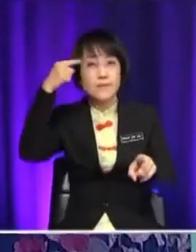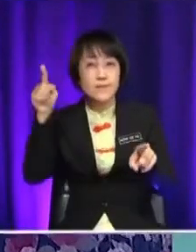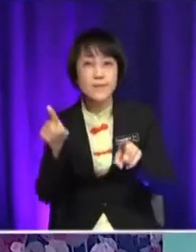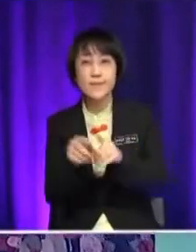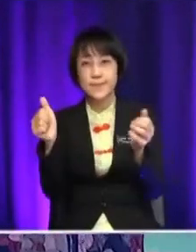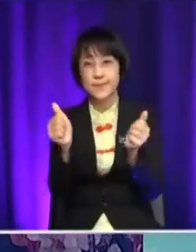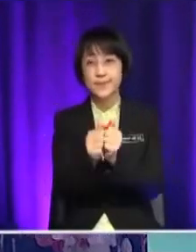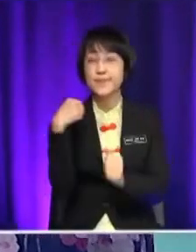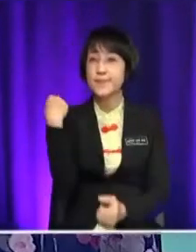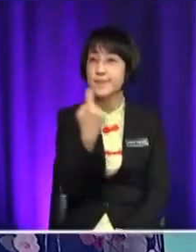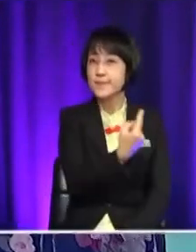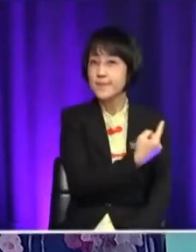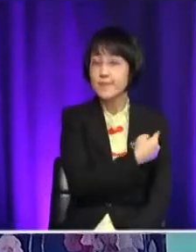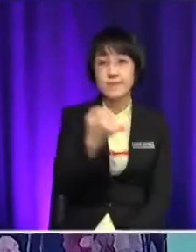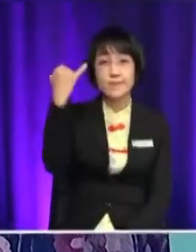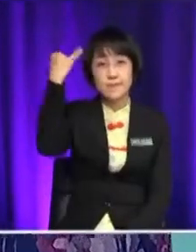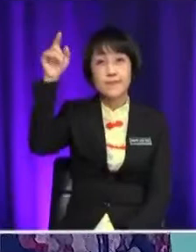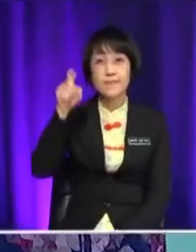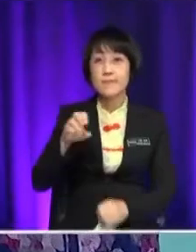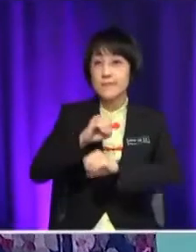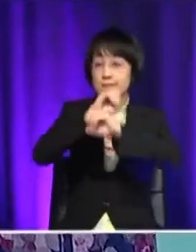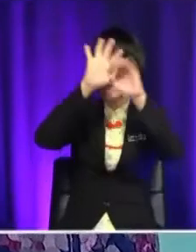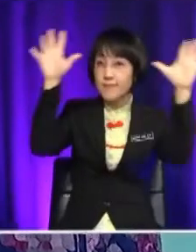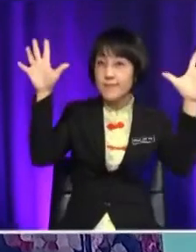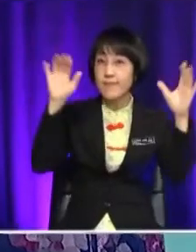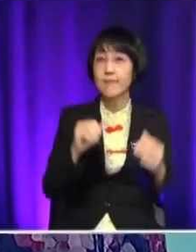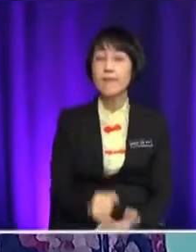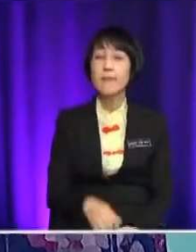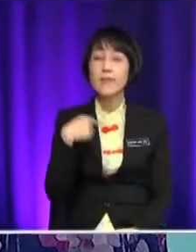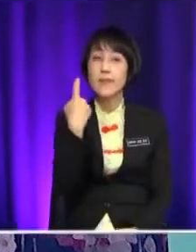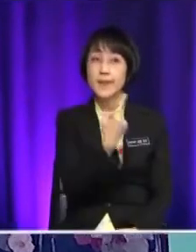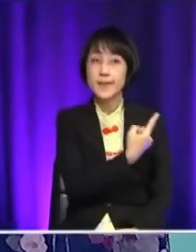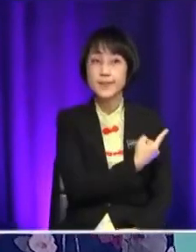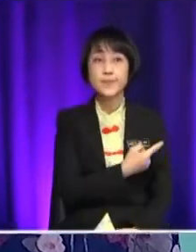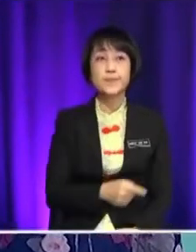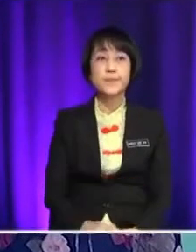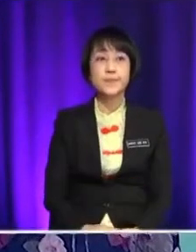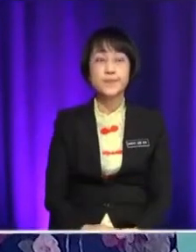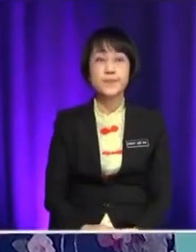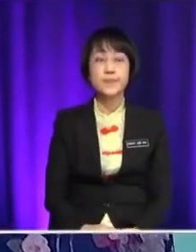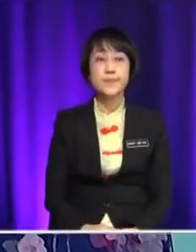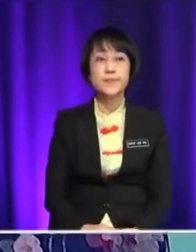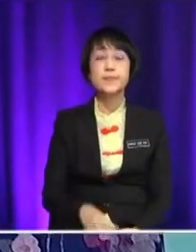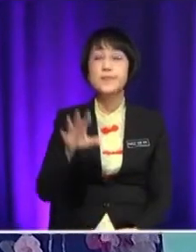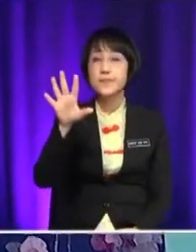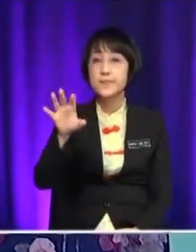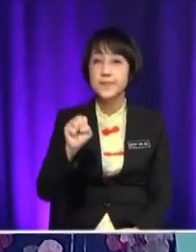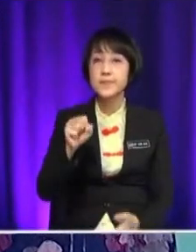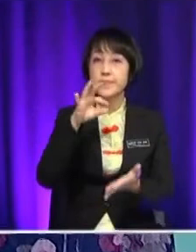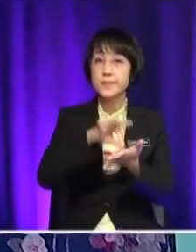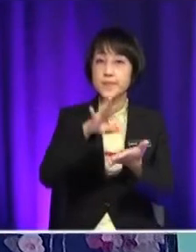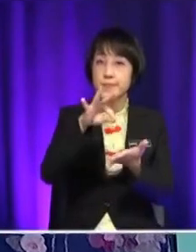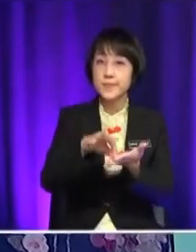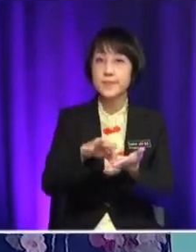kan? Okey, idea perlulah jelas. Itu penting, ya. Kemudian kita perlu ambil kira status sosial pendengar. Samalah tadi saya dah